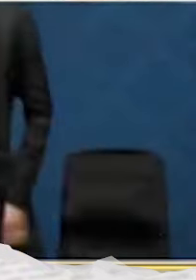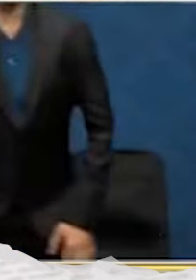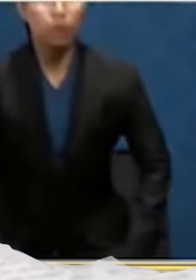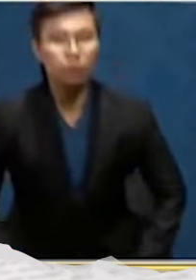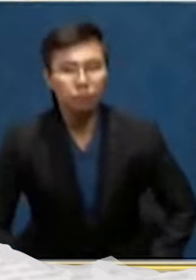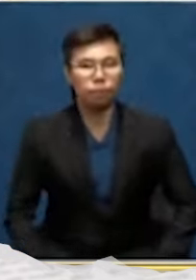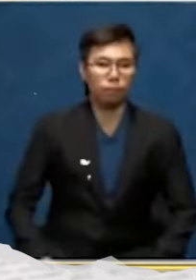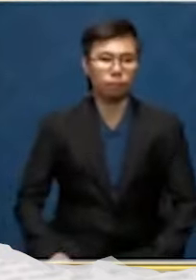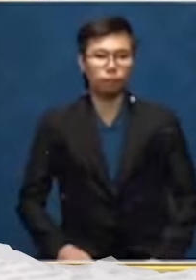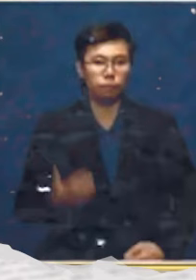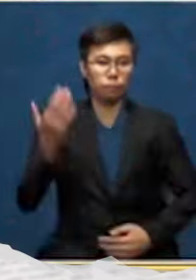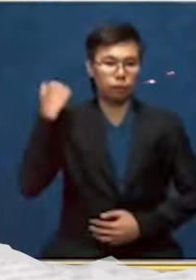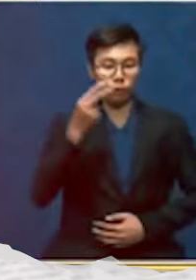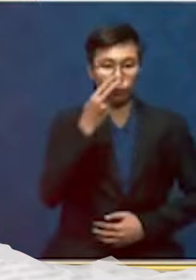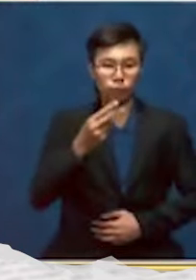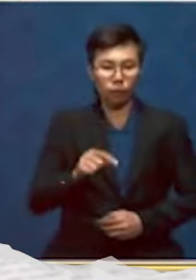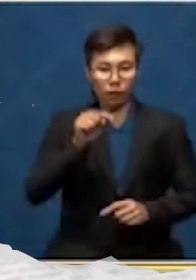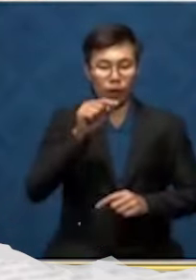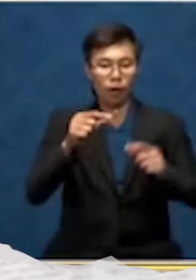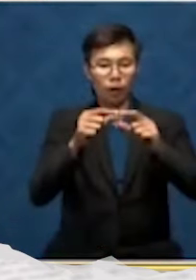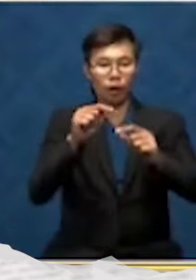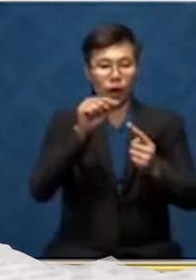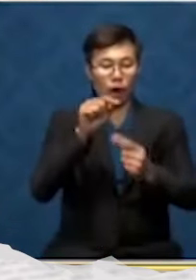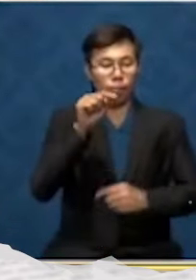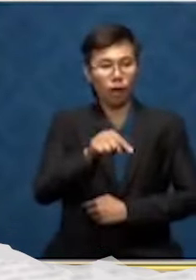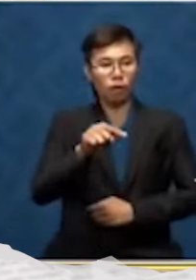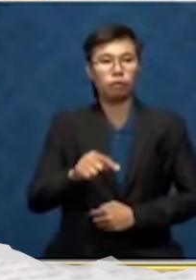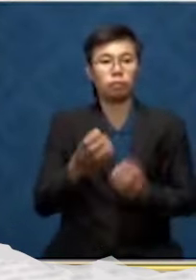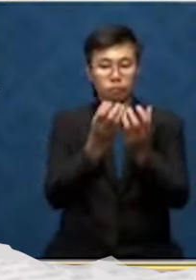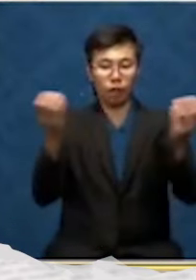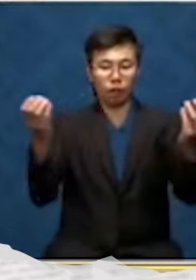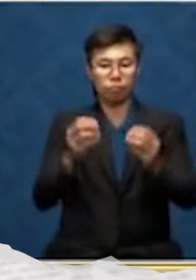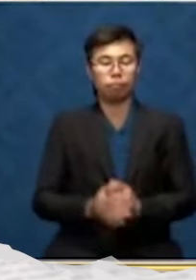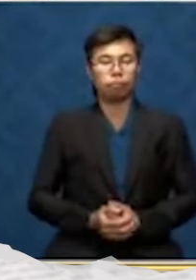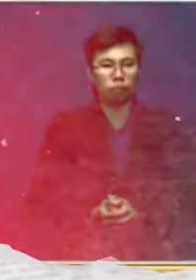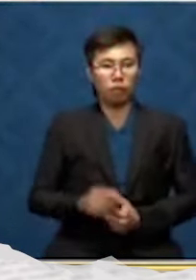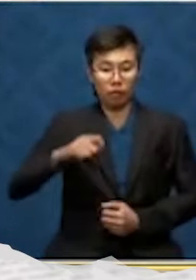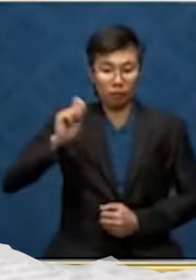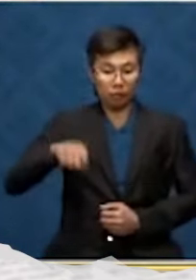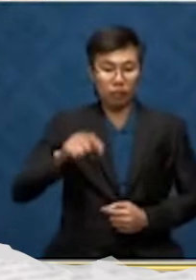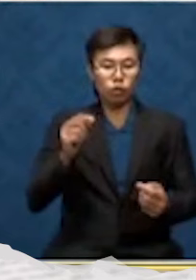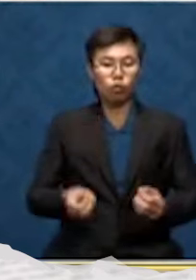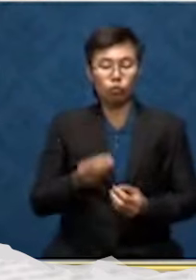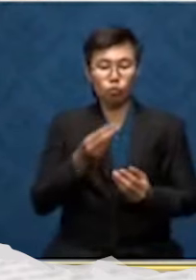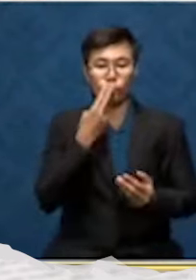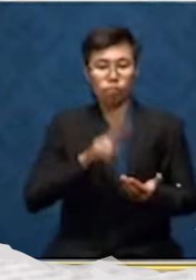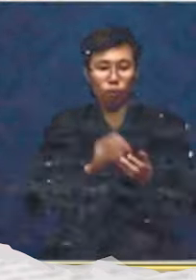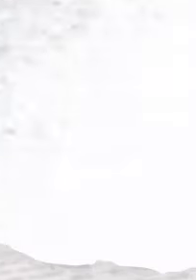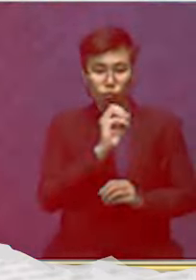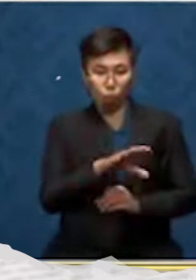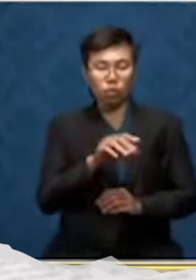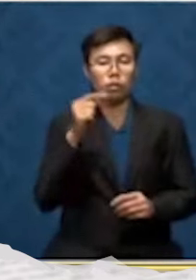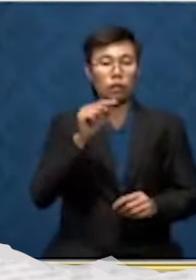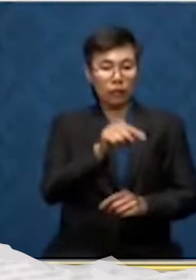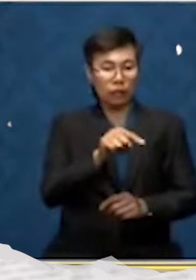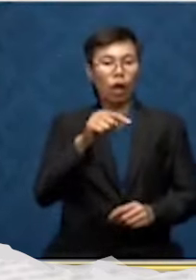านประธานได้กรุณาอ่านคำสั่งนะครับของศาลรัฐธรรมนูญที่มาถึงคุณพิธาลิ้มเจริญรัตน์ในฐานะสมา